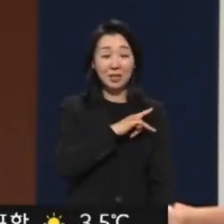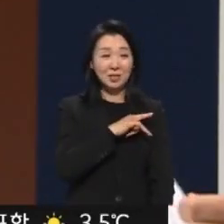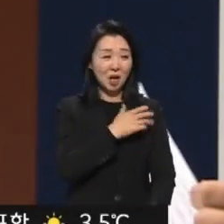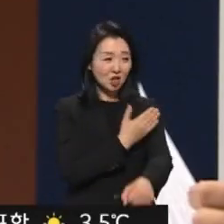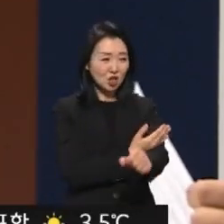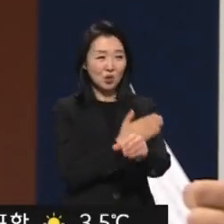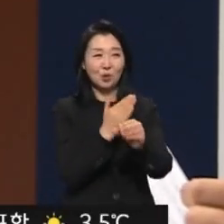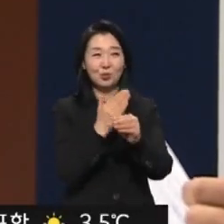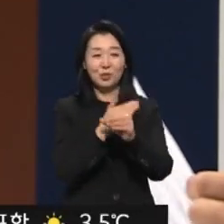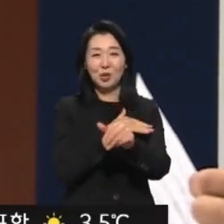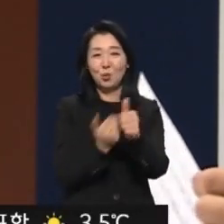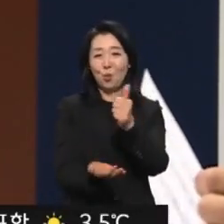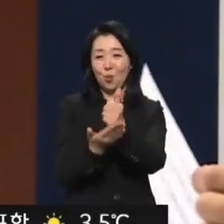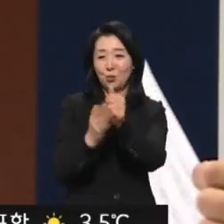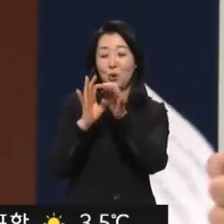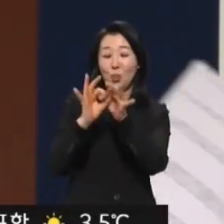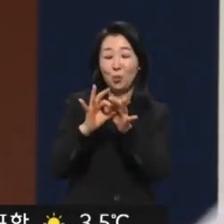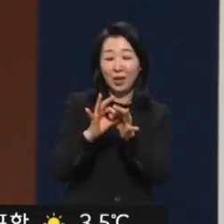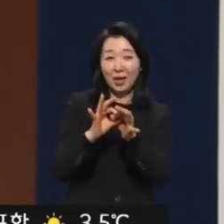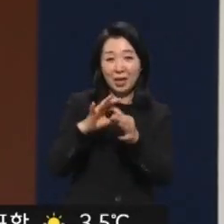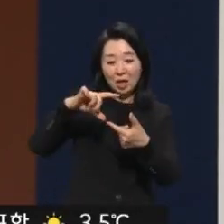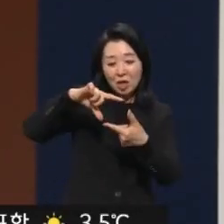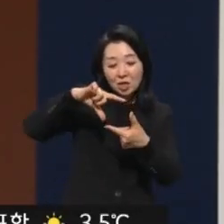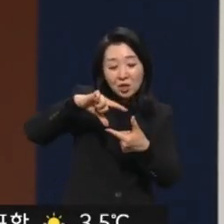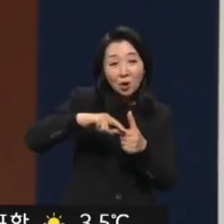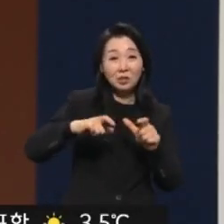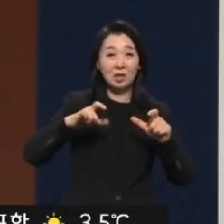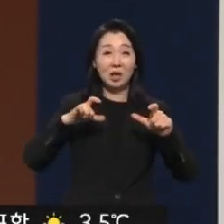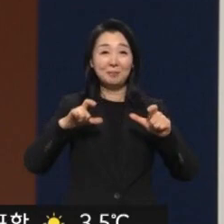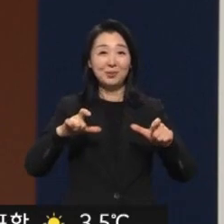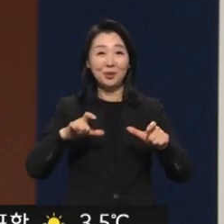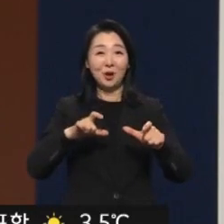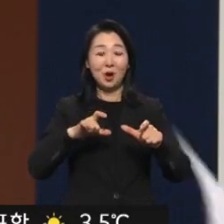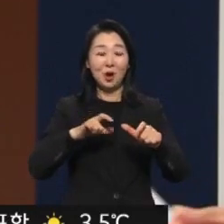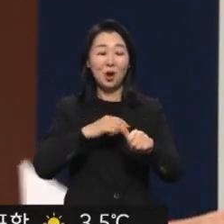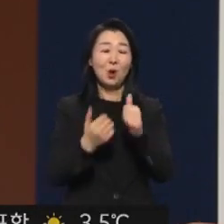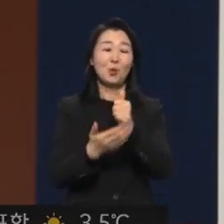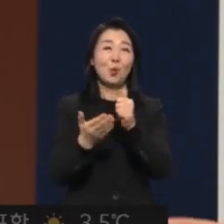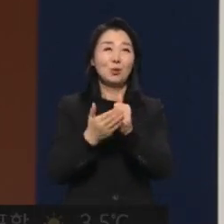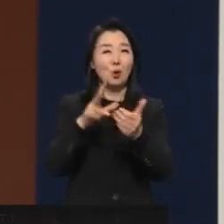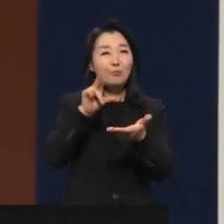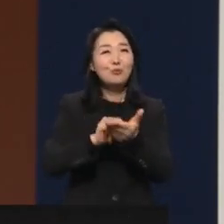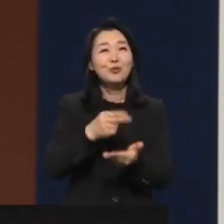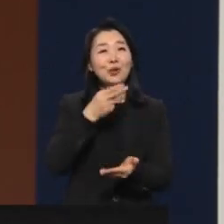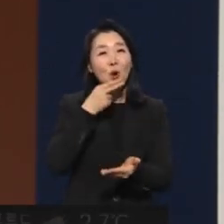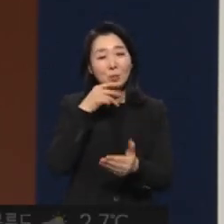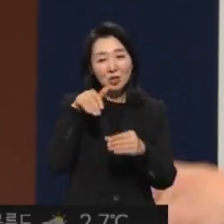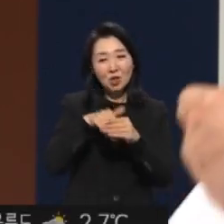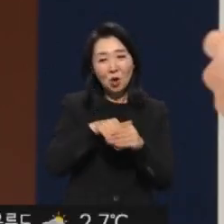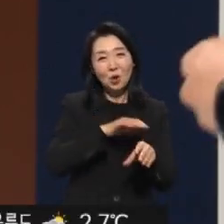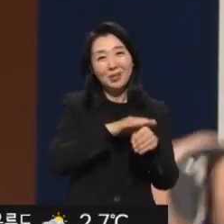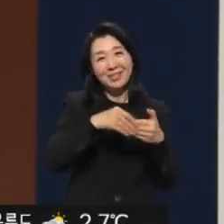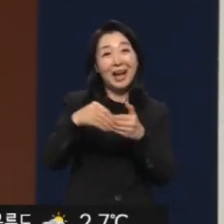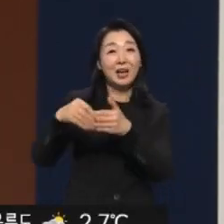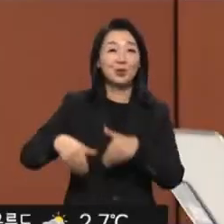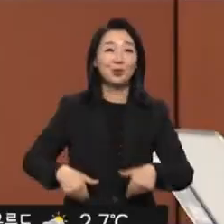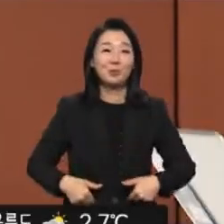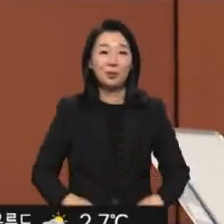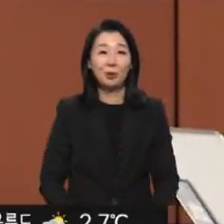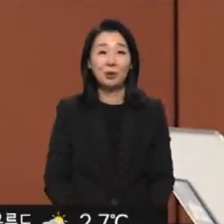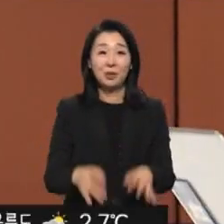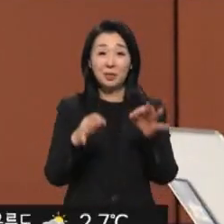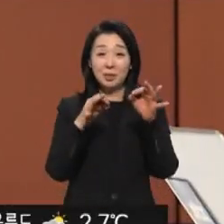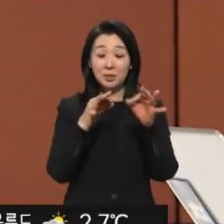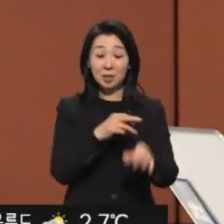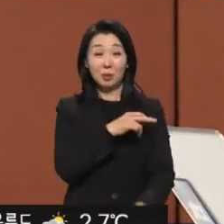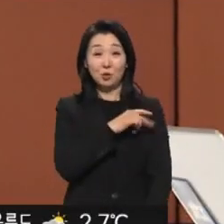중심의 공천을 통해서 영남 지역 등에서 공천 파동 없이 선거를 승리로 이끌어야 한다고도 주장했습니다. 네. 김기현